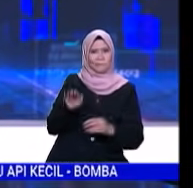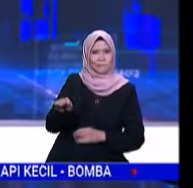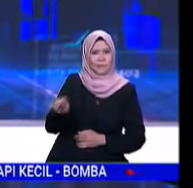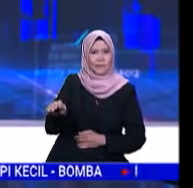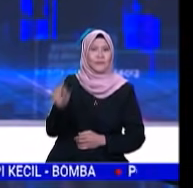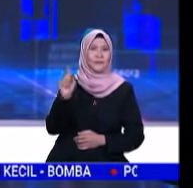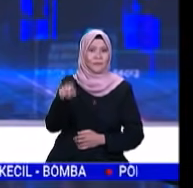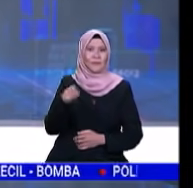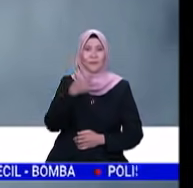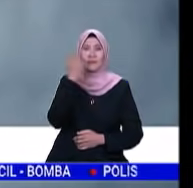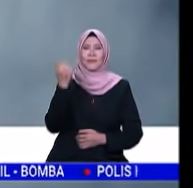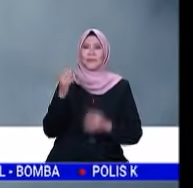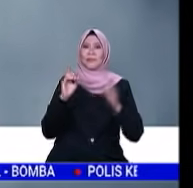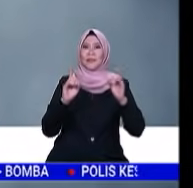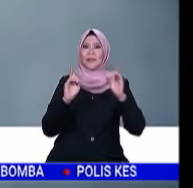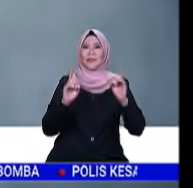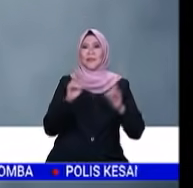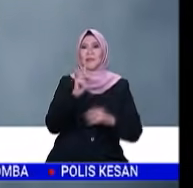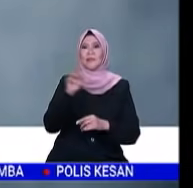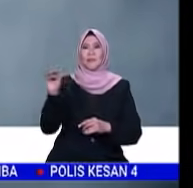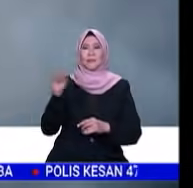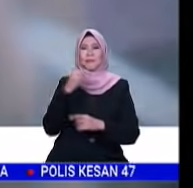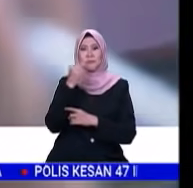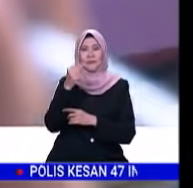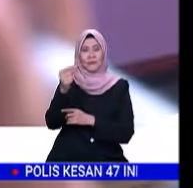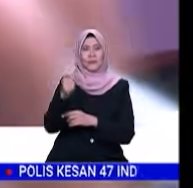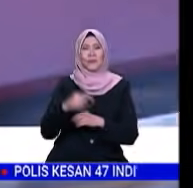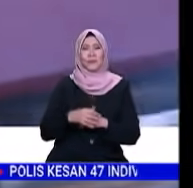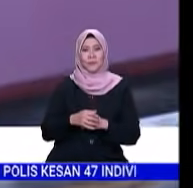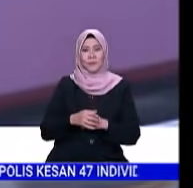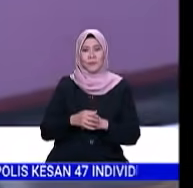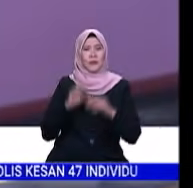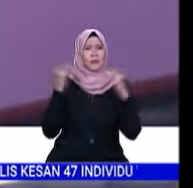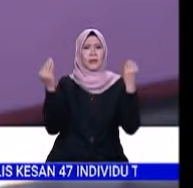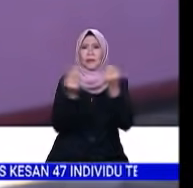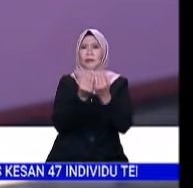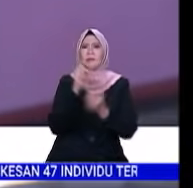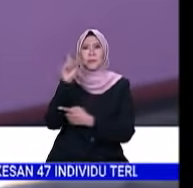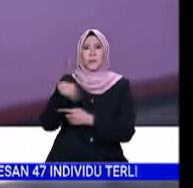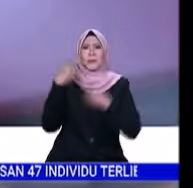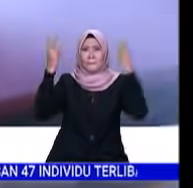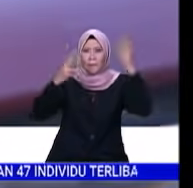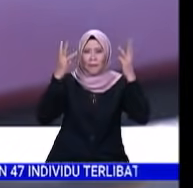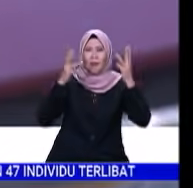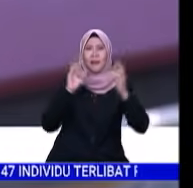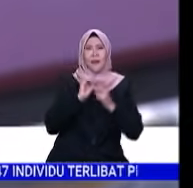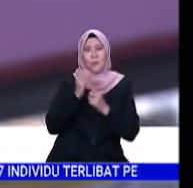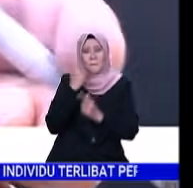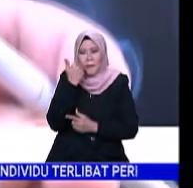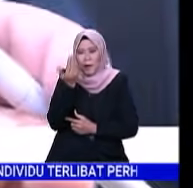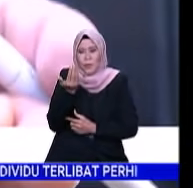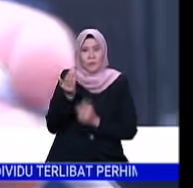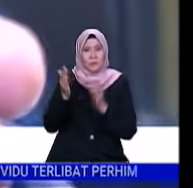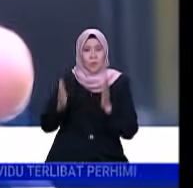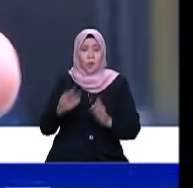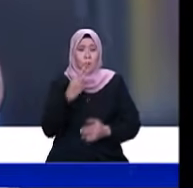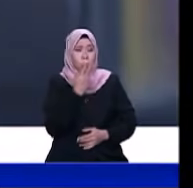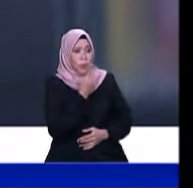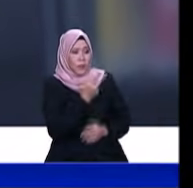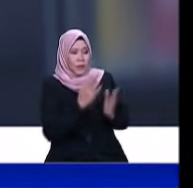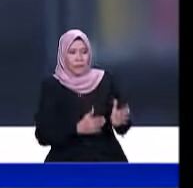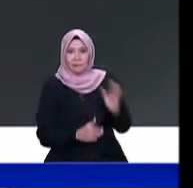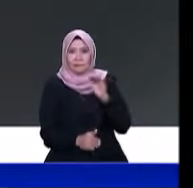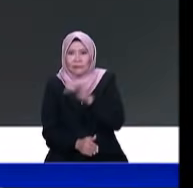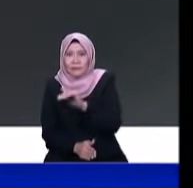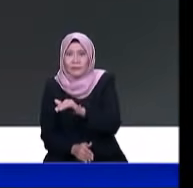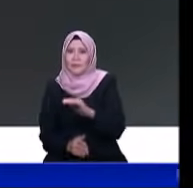Pegawai Pendidikan Kesihatan KKM, Syakrin Razali, masyarakat tidak perlu bimbang atau segan untuk menegur perokok. Sikap